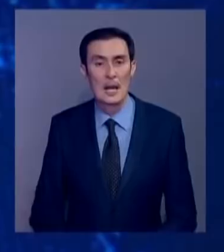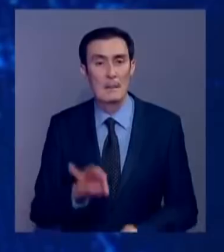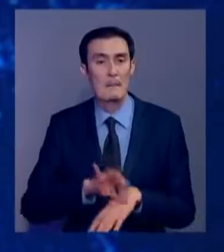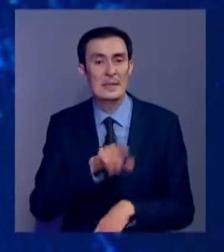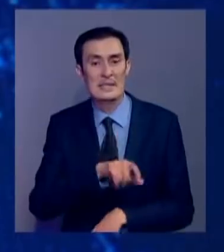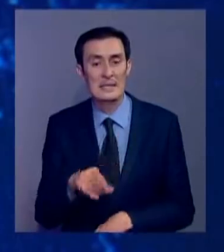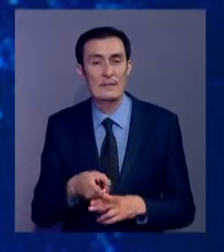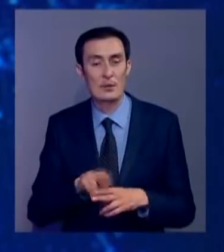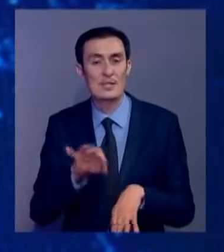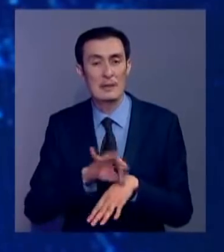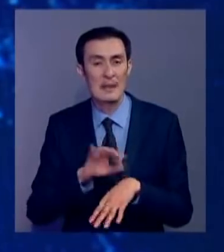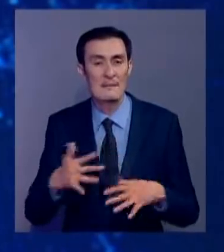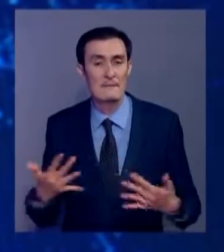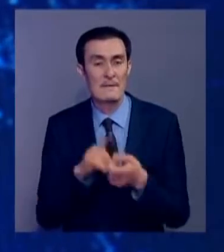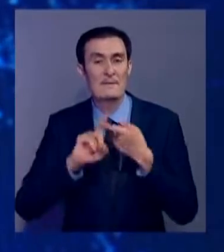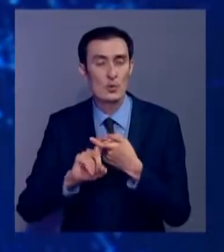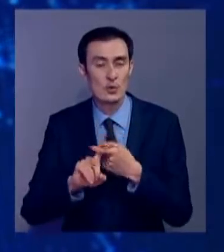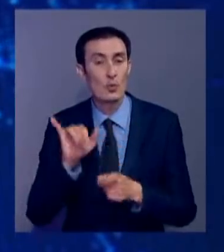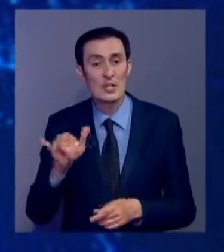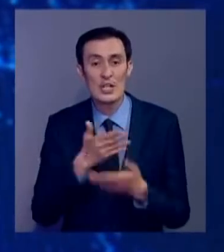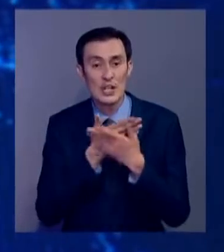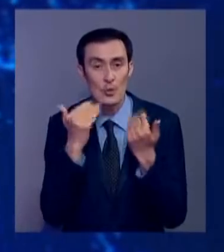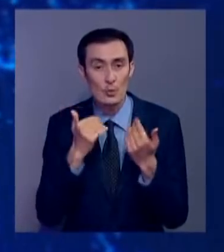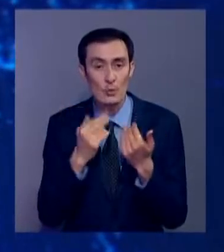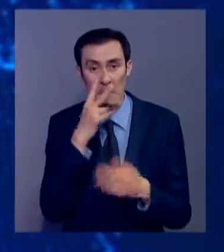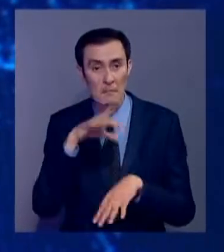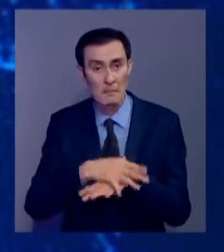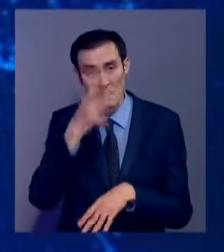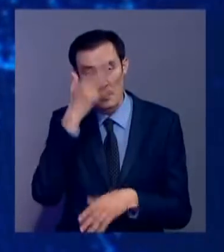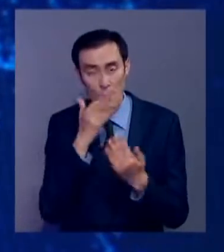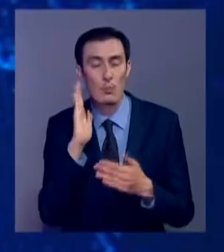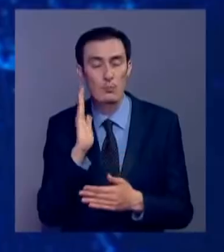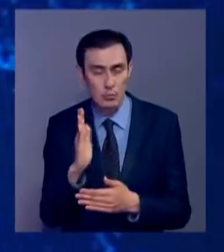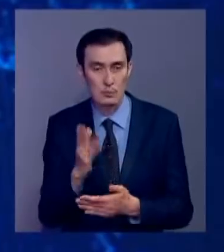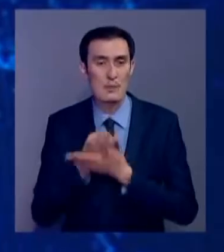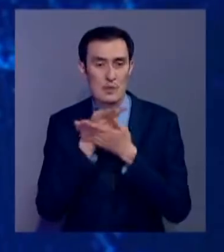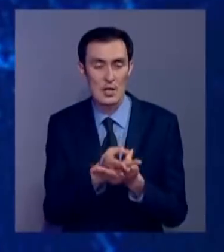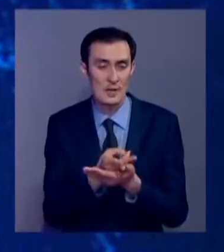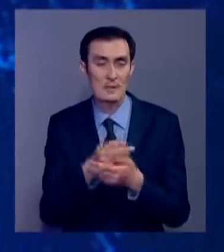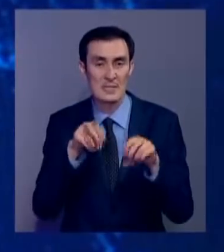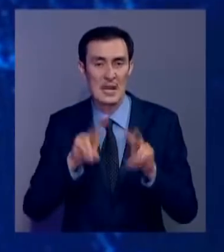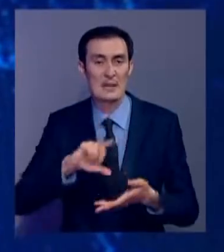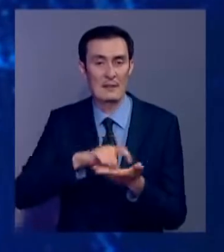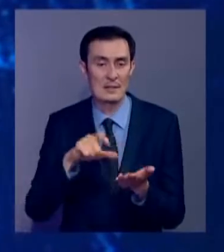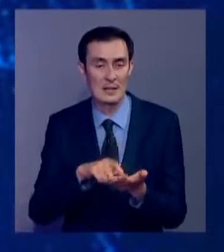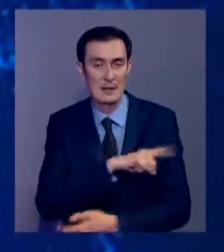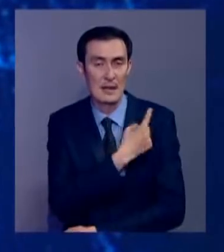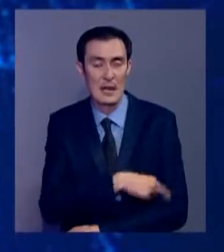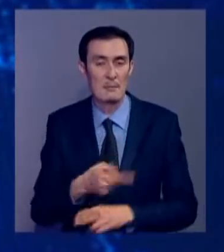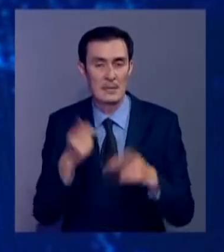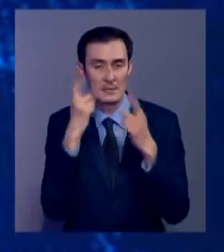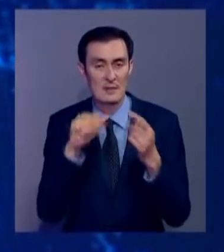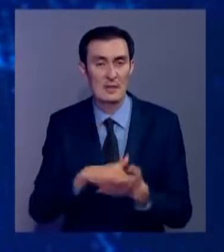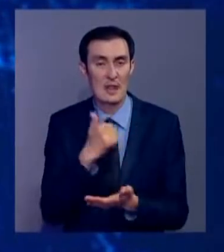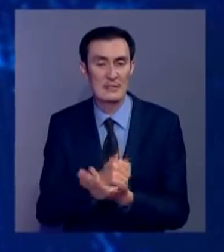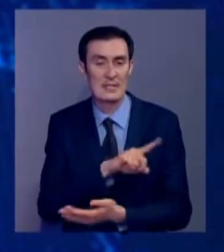Пациентов, которые заболели коронавирусом, но у них нет симптомов, все-таки будут помещать в инфекционный стационар. Об этом заявила